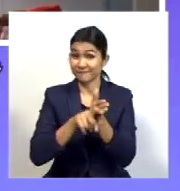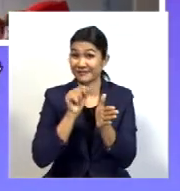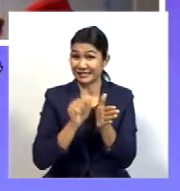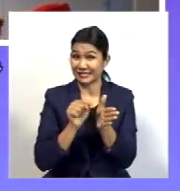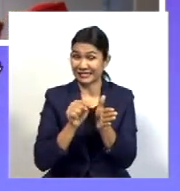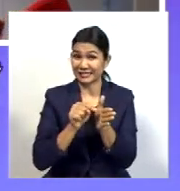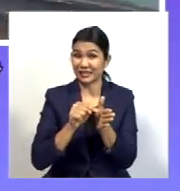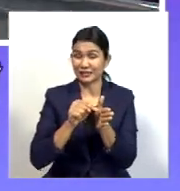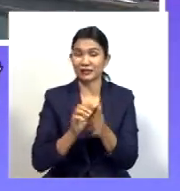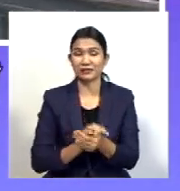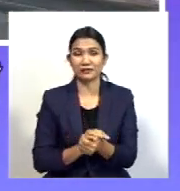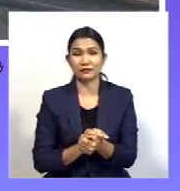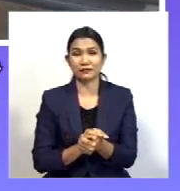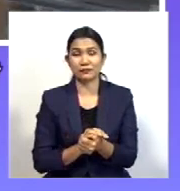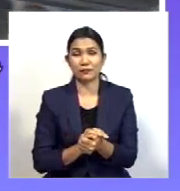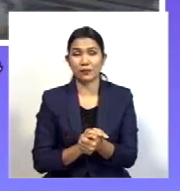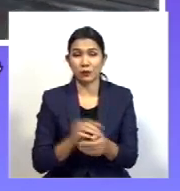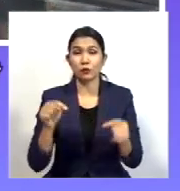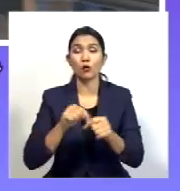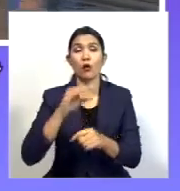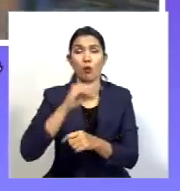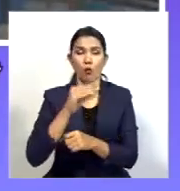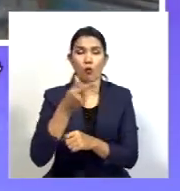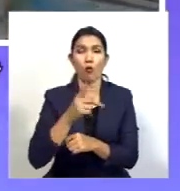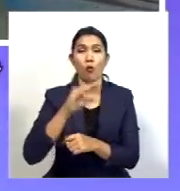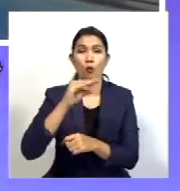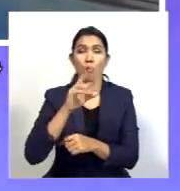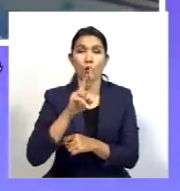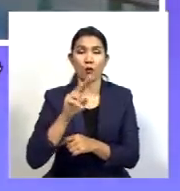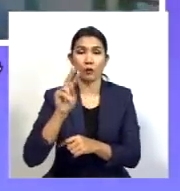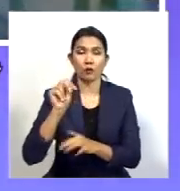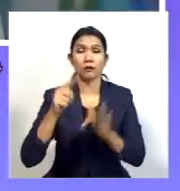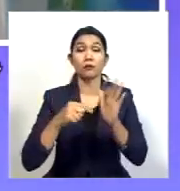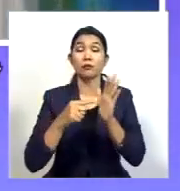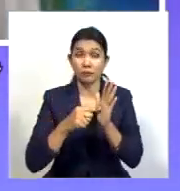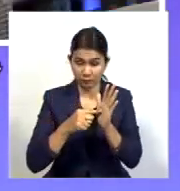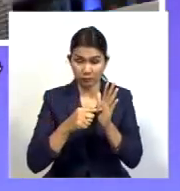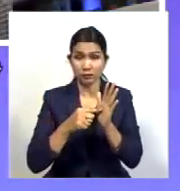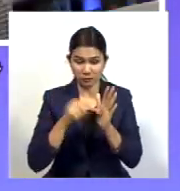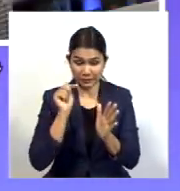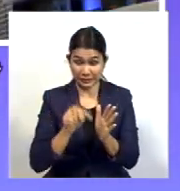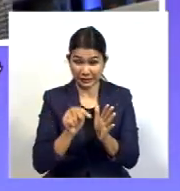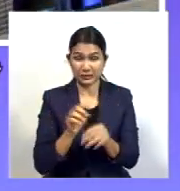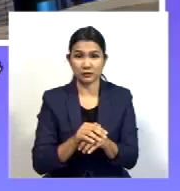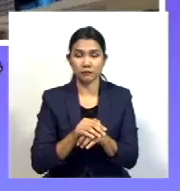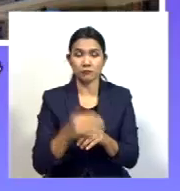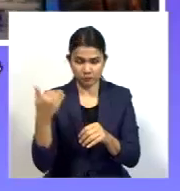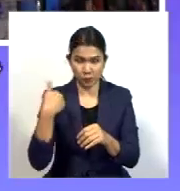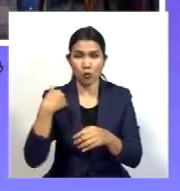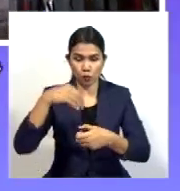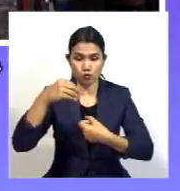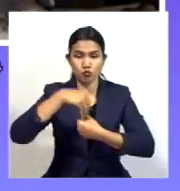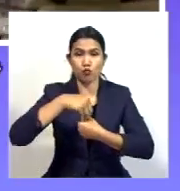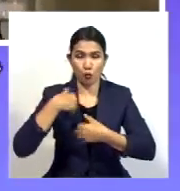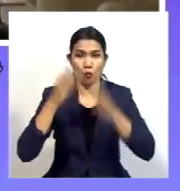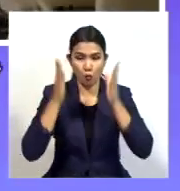ในตระกูลของโคโรนาเพราะฉะนั้นในโคโรนานั้นนะครับก็จะมีเชื้อที่ปรากฏอยู่ในคนอยู่แล้วน